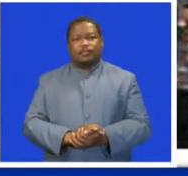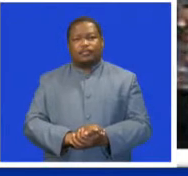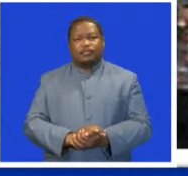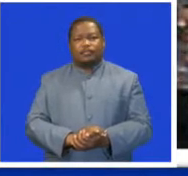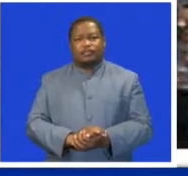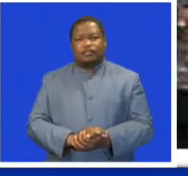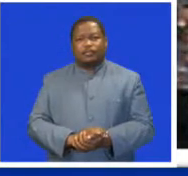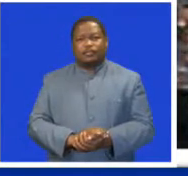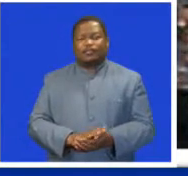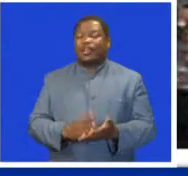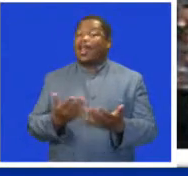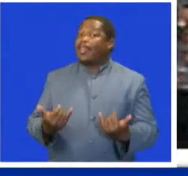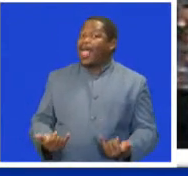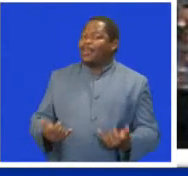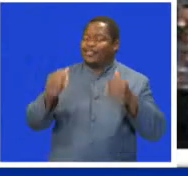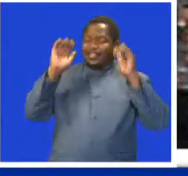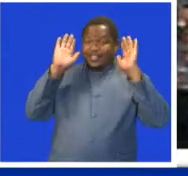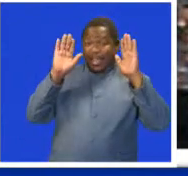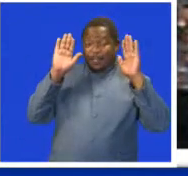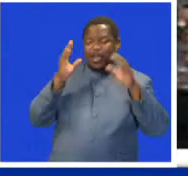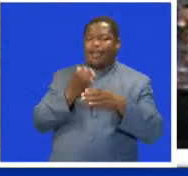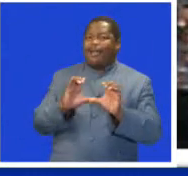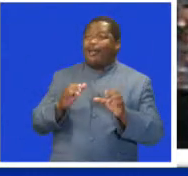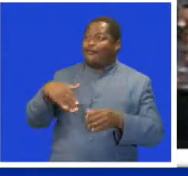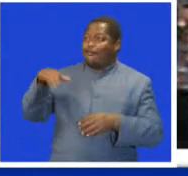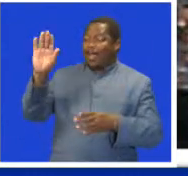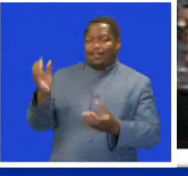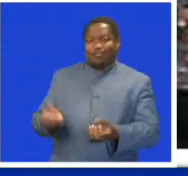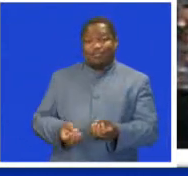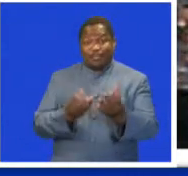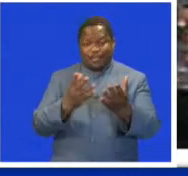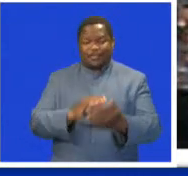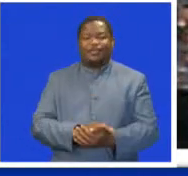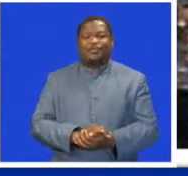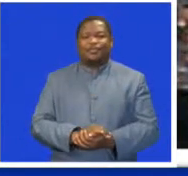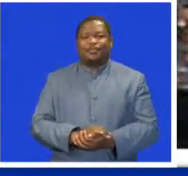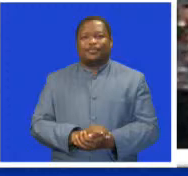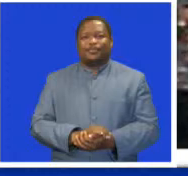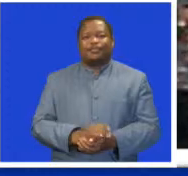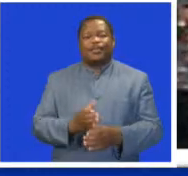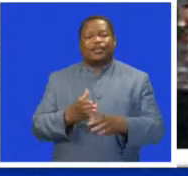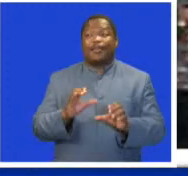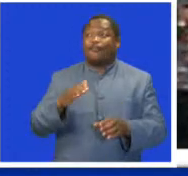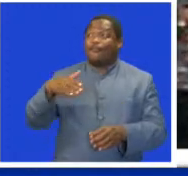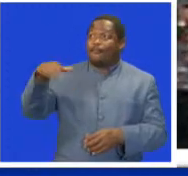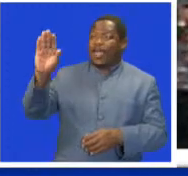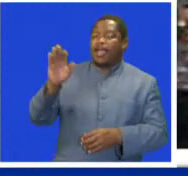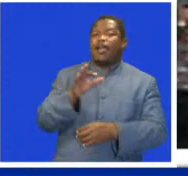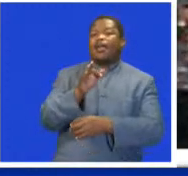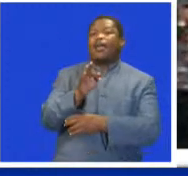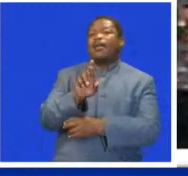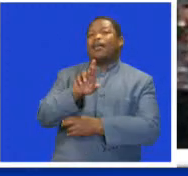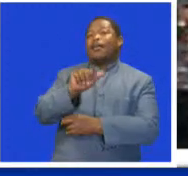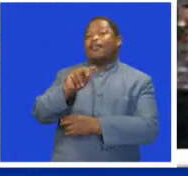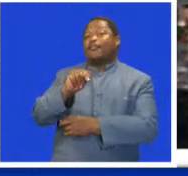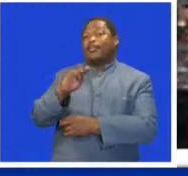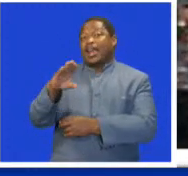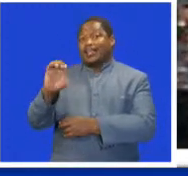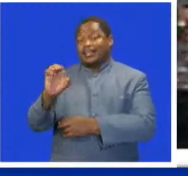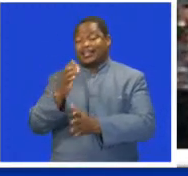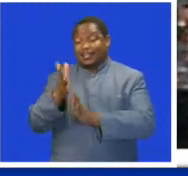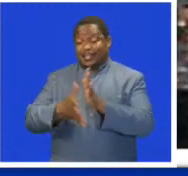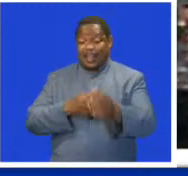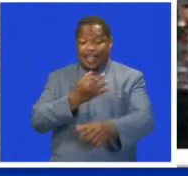Malanga namahle lesikhathi samanje sawubuka indzaba lechamuka ngaphandle kwelive. Emaphoyisa achubeka neliphenyo lokufuna abantu labachubeka njalo nekubulala